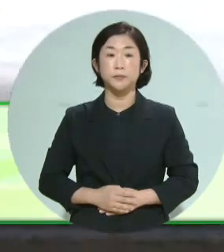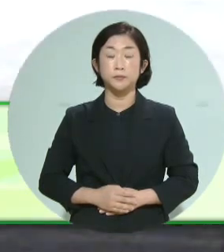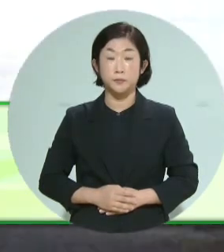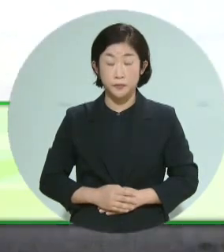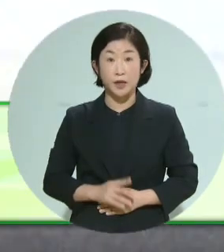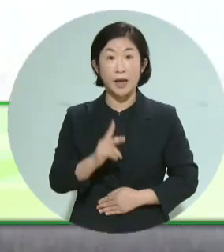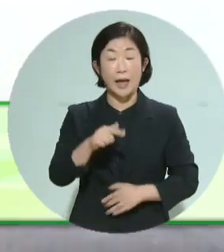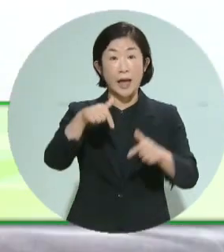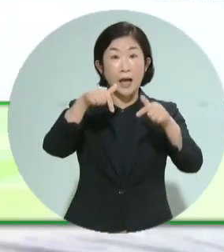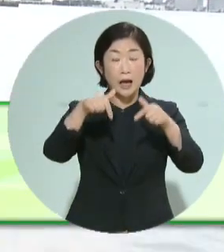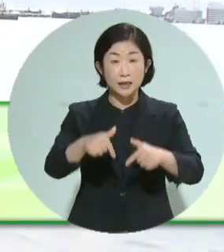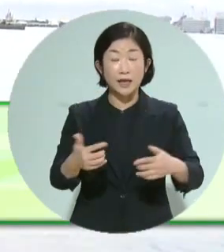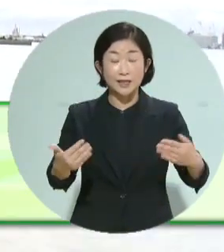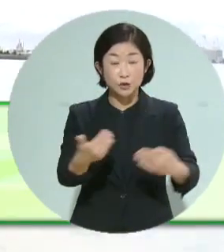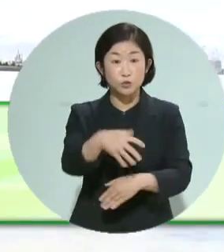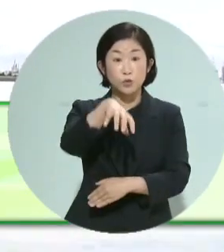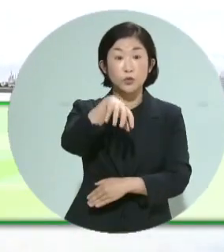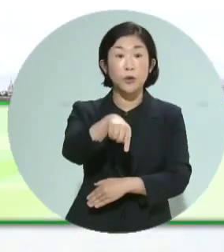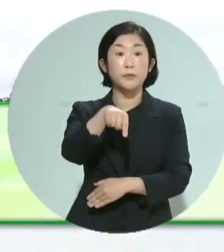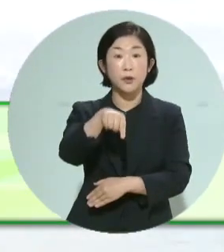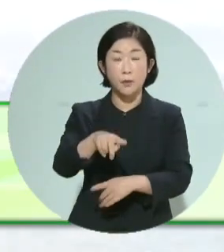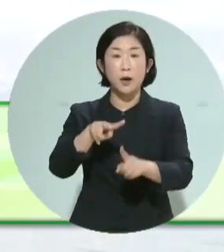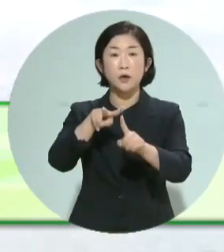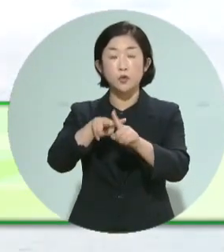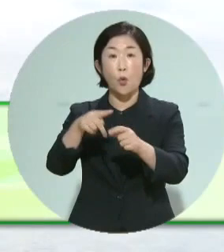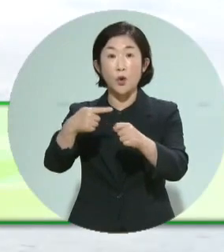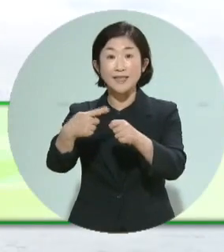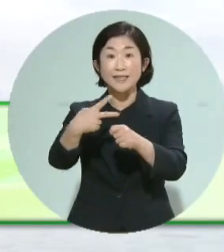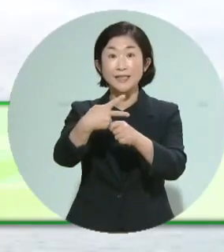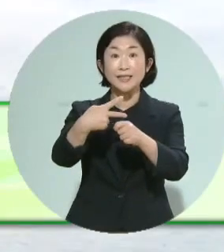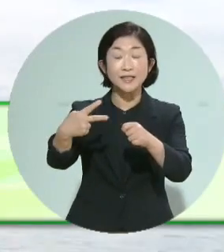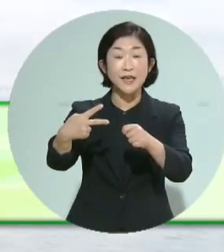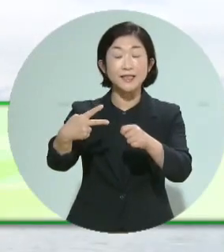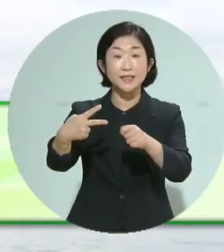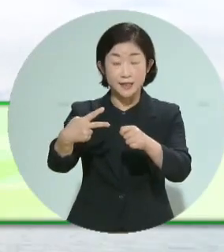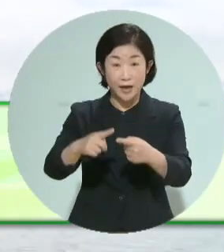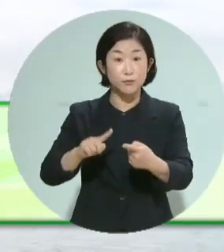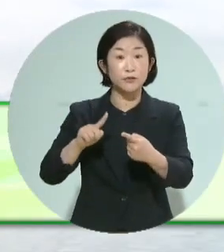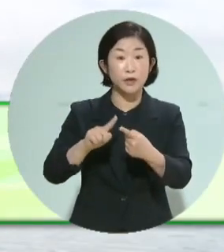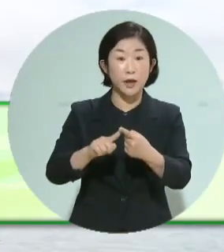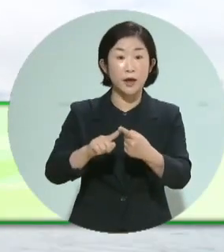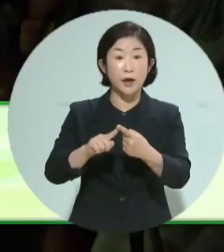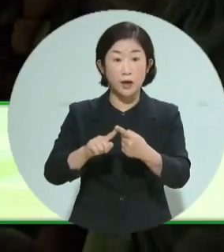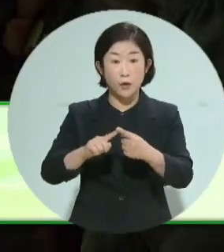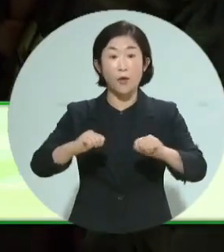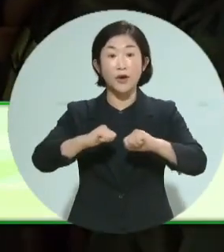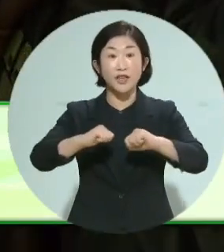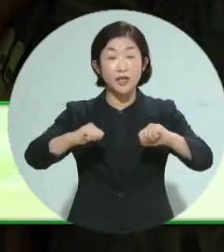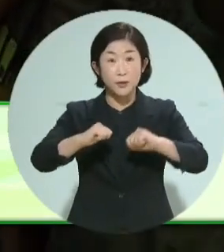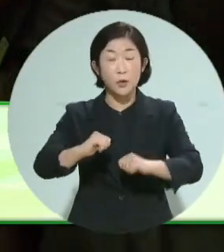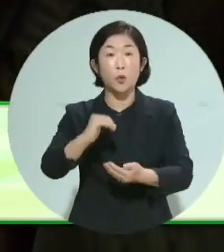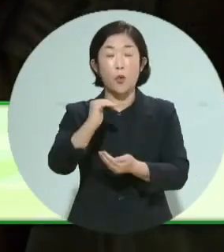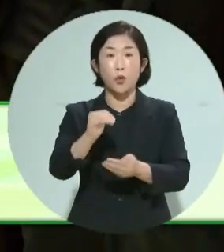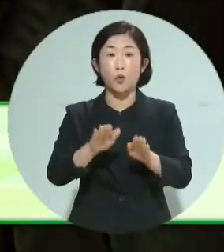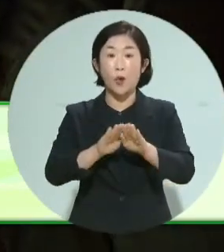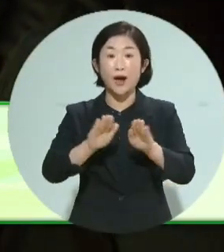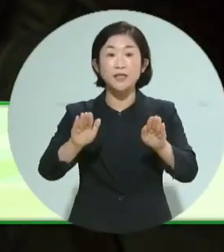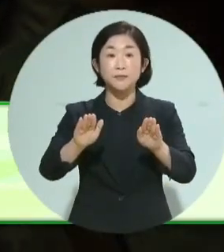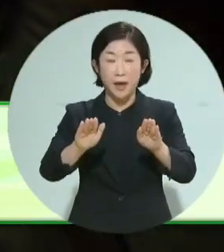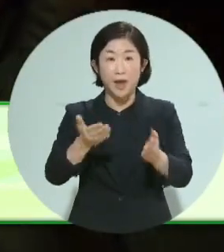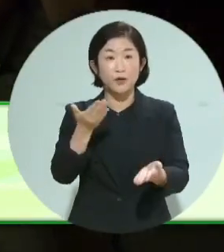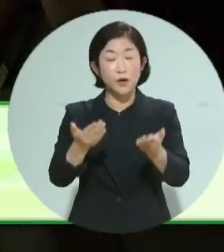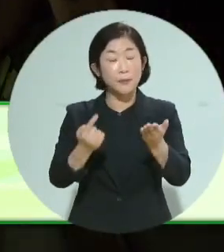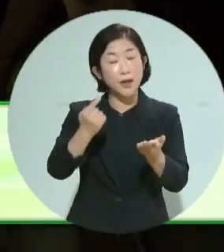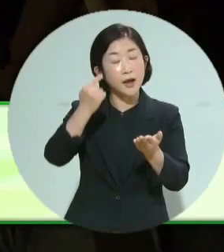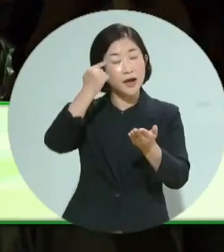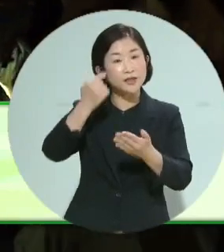葛西臨海水族園では小学1、2年生を対象とした生き物ことはじめ比べて感